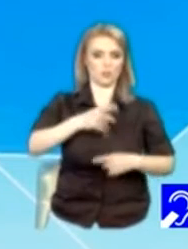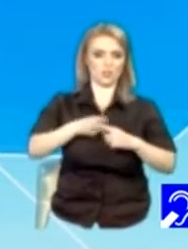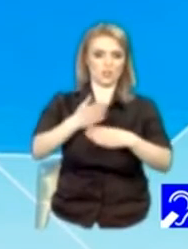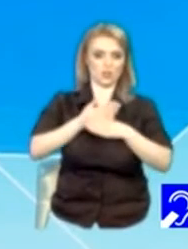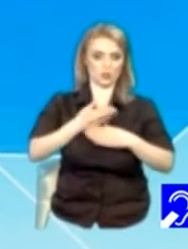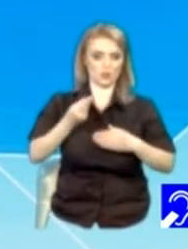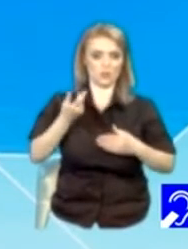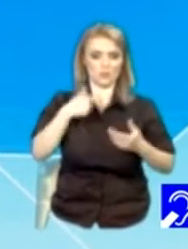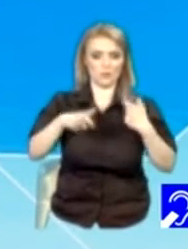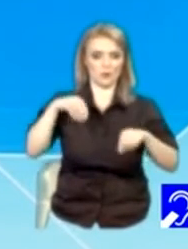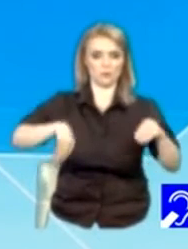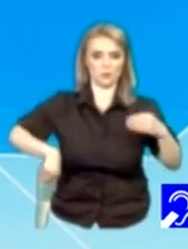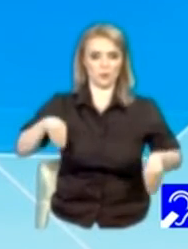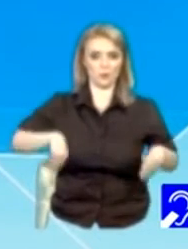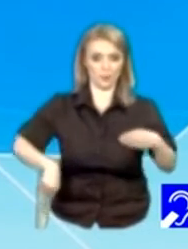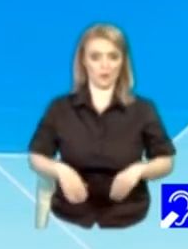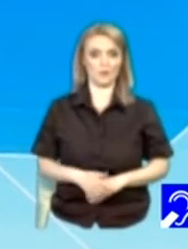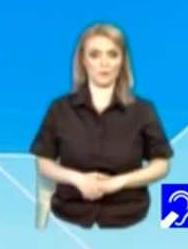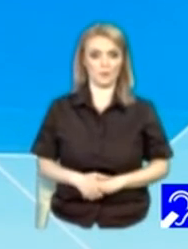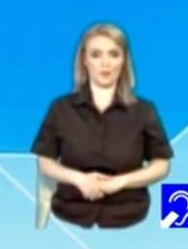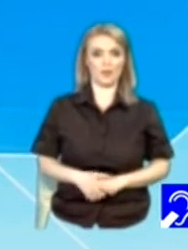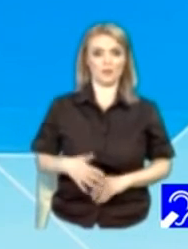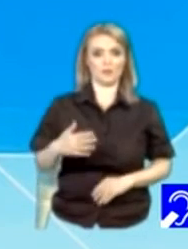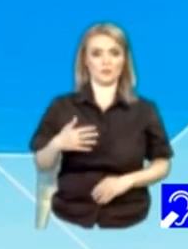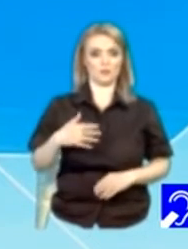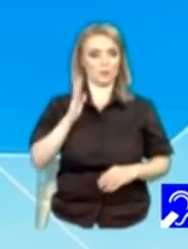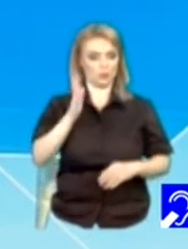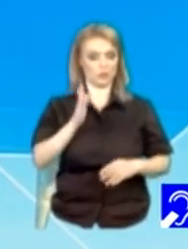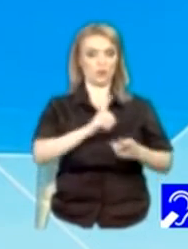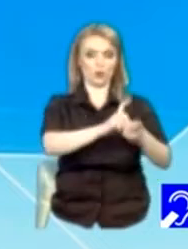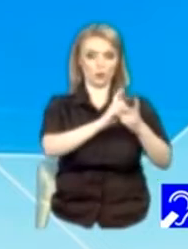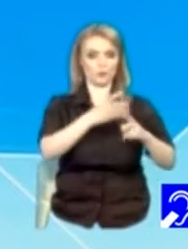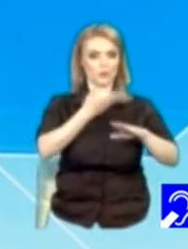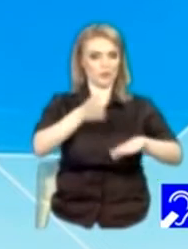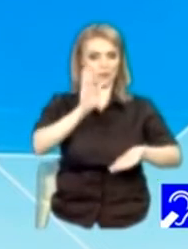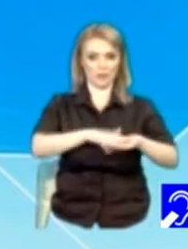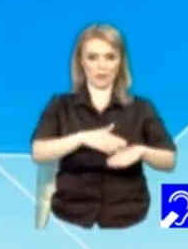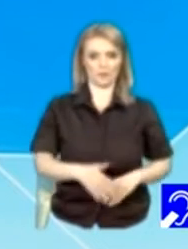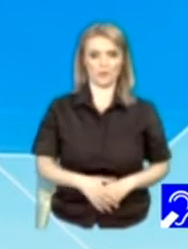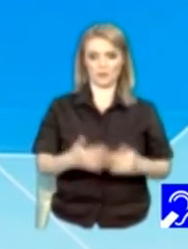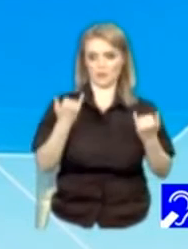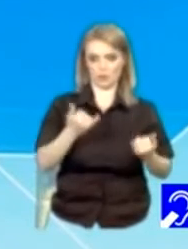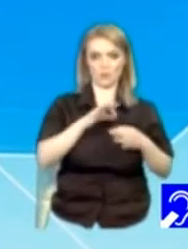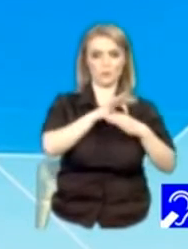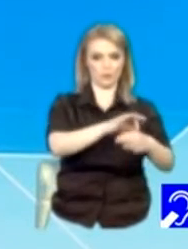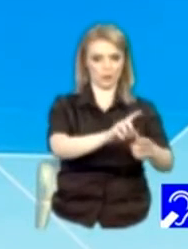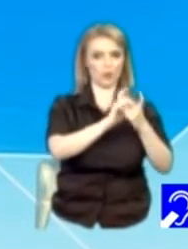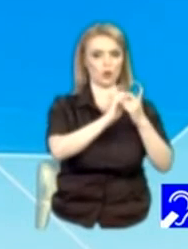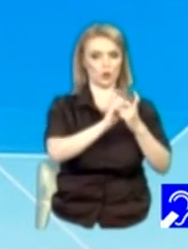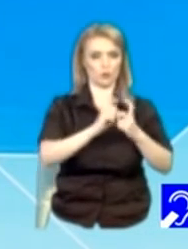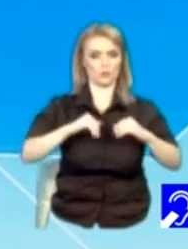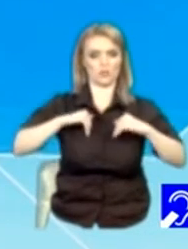demonstrat devotamentul față de grijile cetățenilor. Urmează o luptă grea. Astăzi ducem o luptă, spre regret,